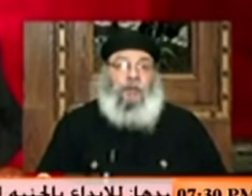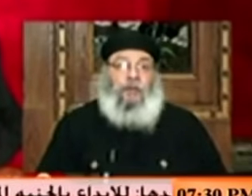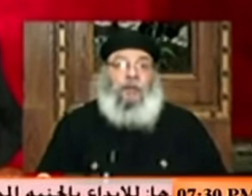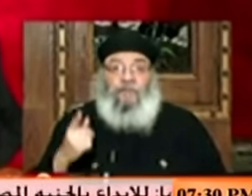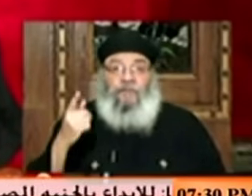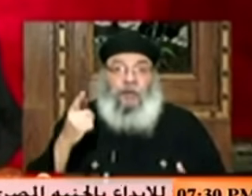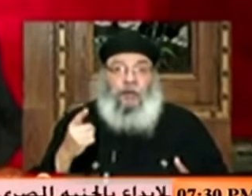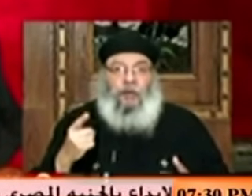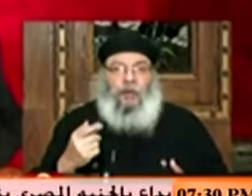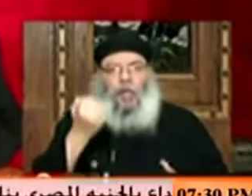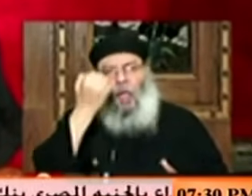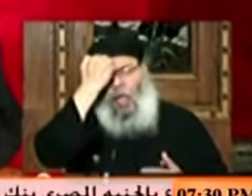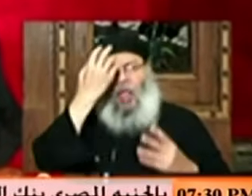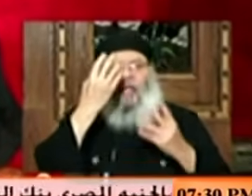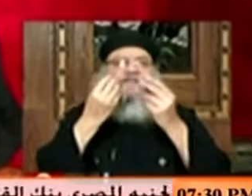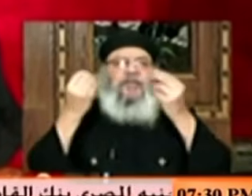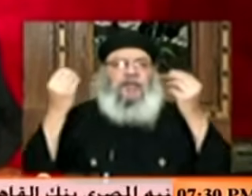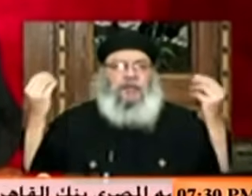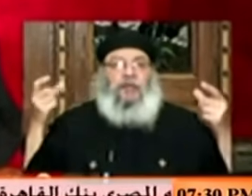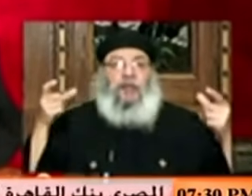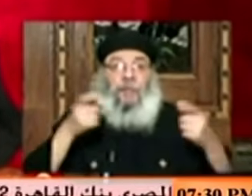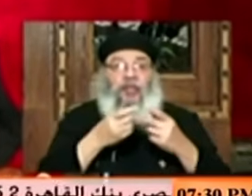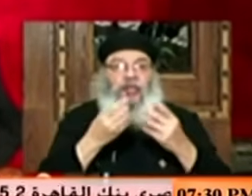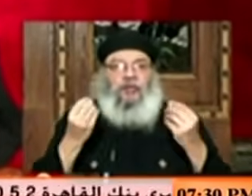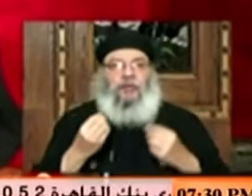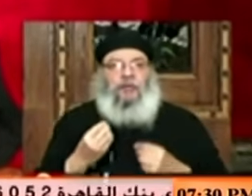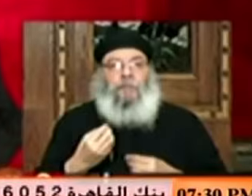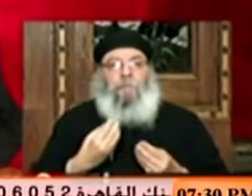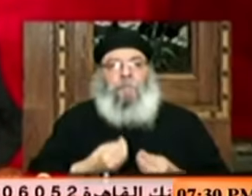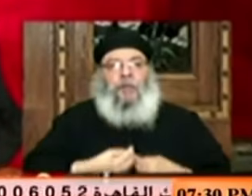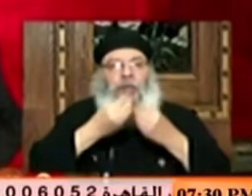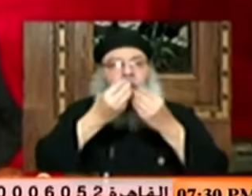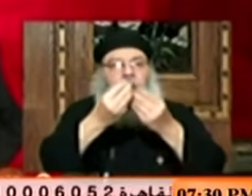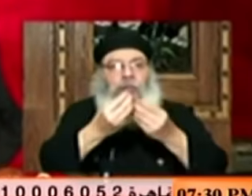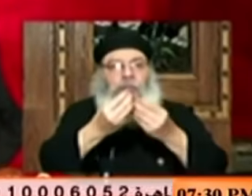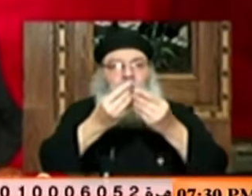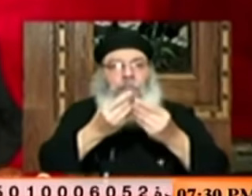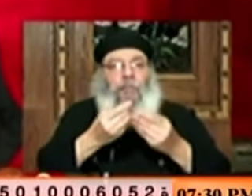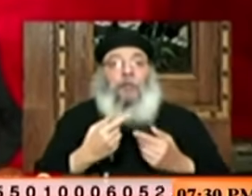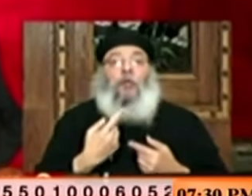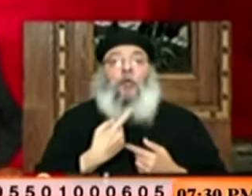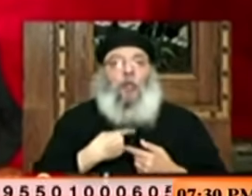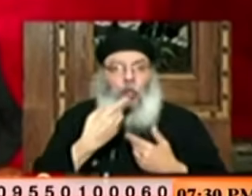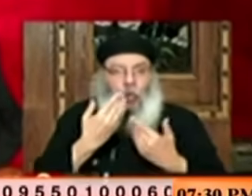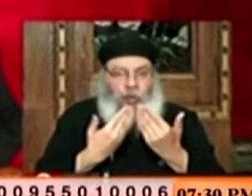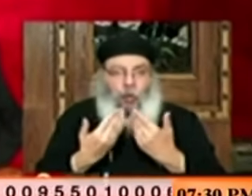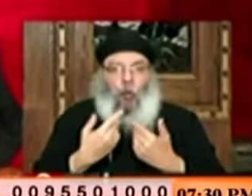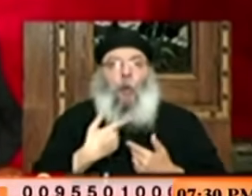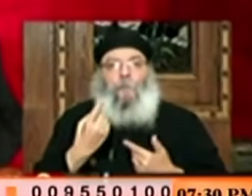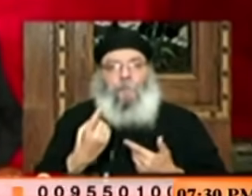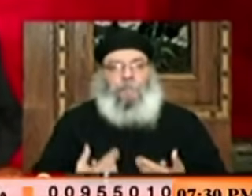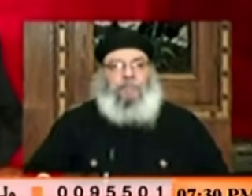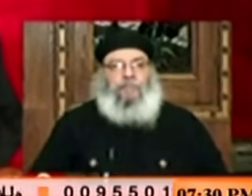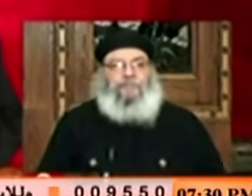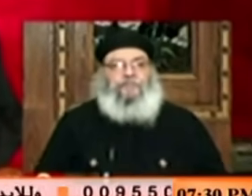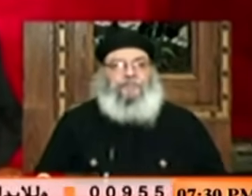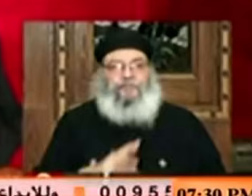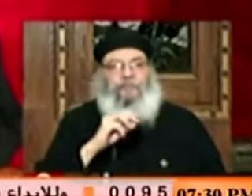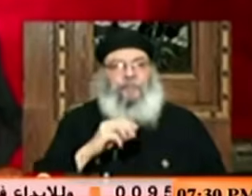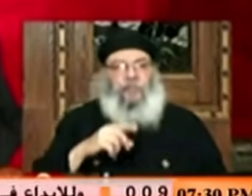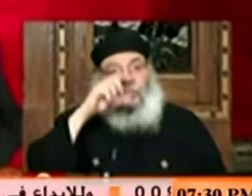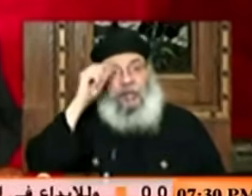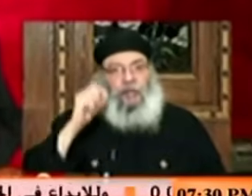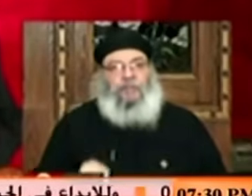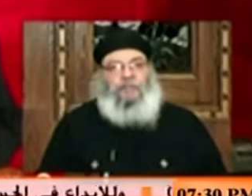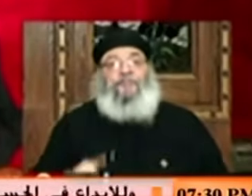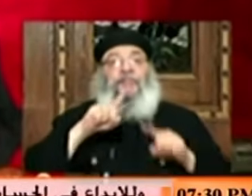الجامعيات بهذه الصوره الصوره جميل يقدم بلا حساب دي لغه حب زي مثلا جمعيات